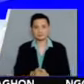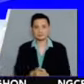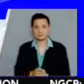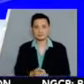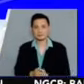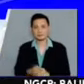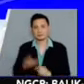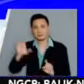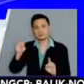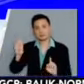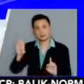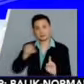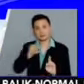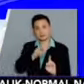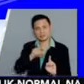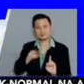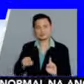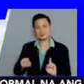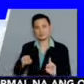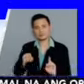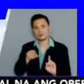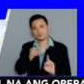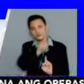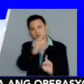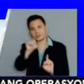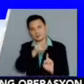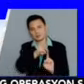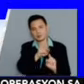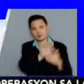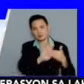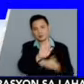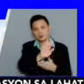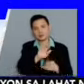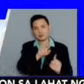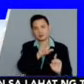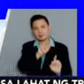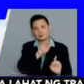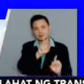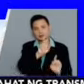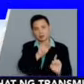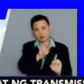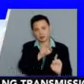Benilde Lady Blazers at ang Colegio de San Juan de Letran Lady Knights.